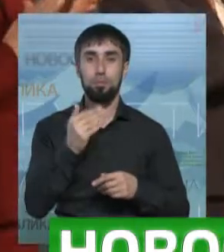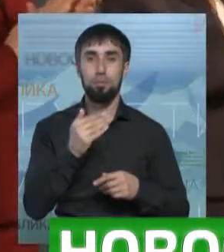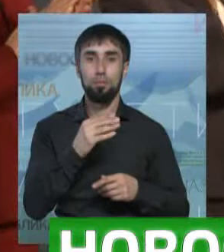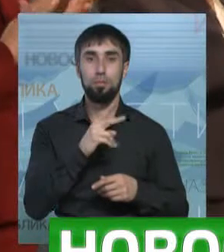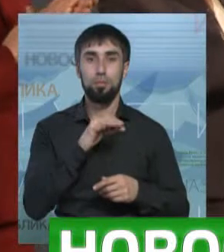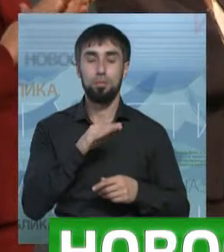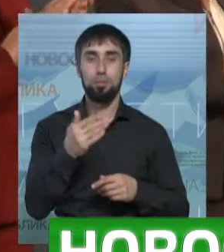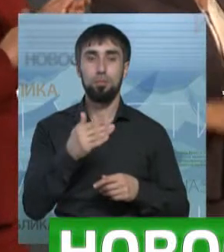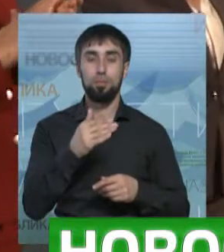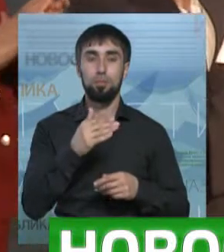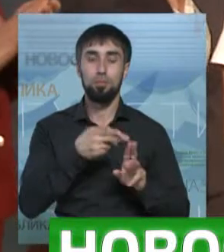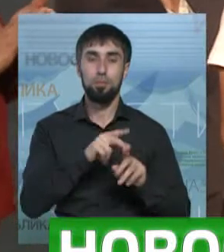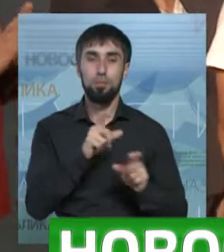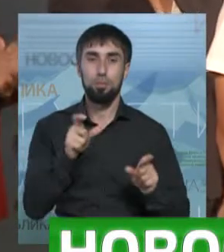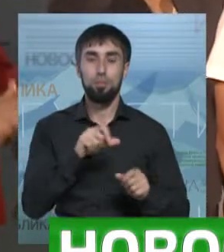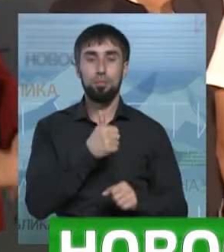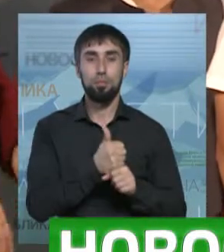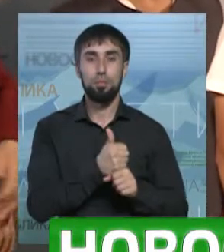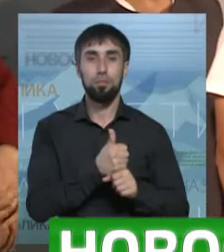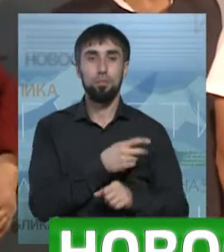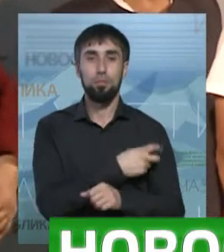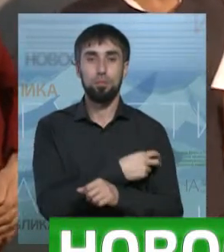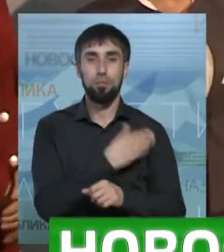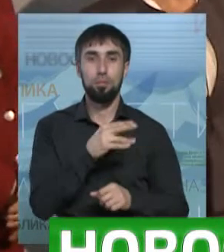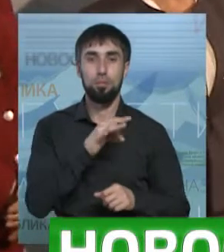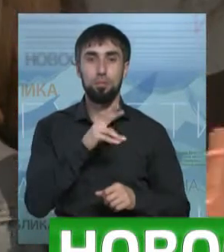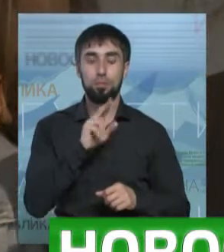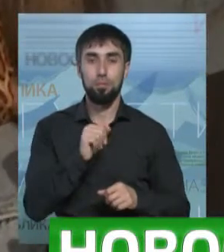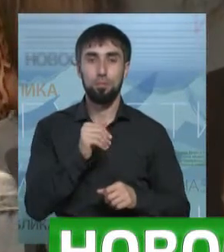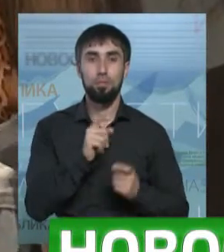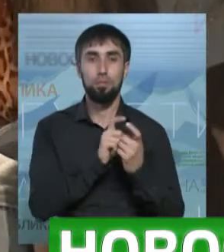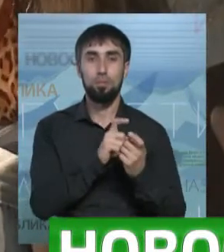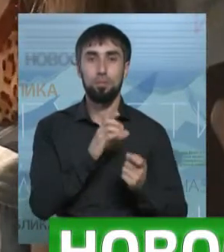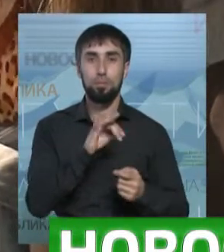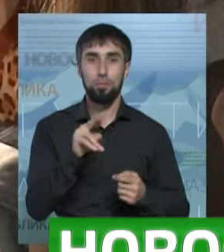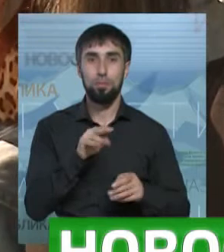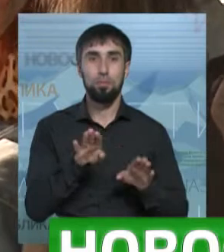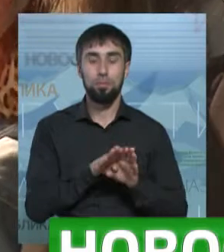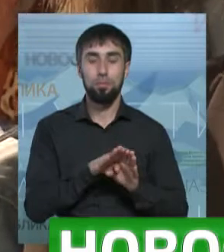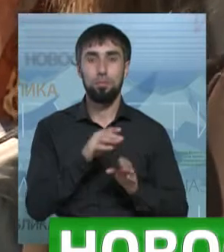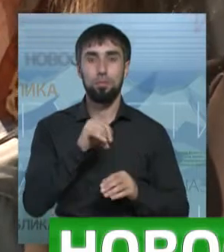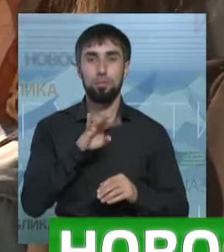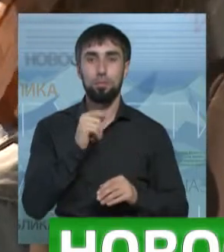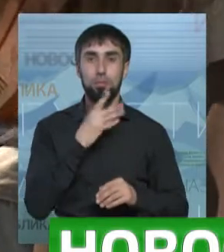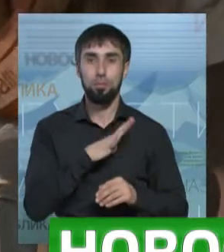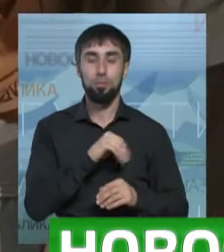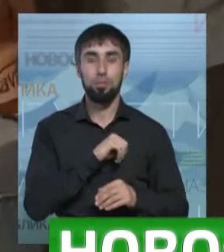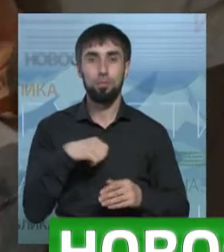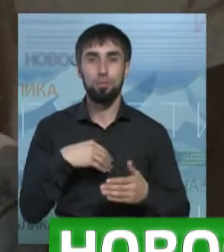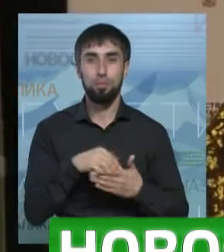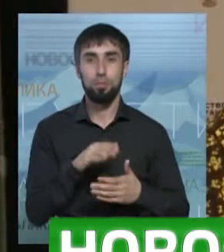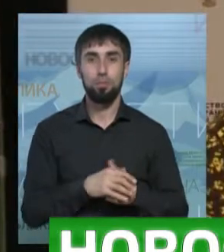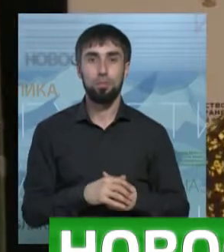иммунодефицита человека. Главврач Республиканского центра по профилактике и борьбе со СПИДом такую тактику считает наиболее